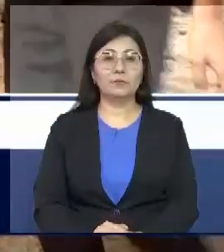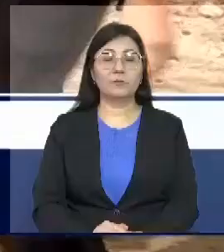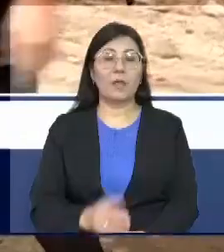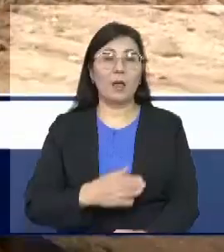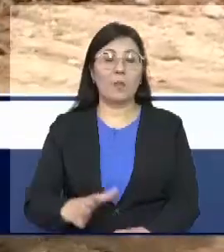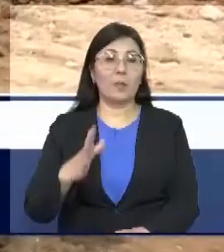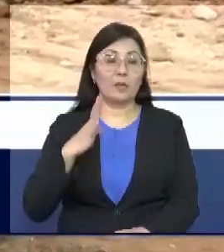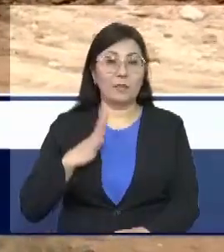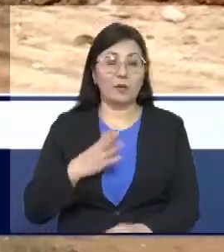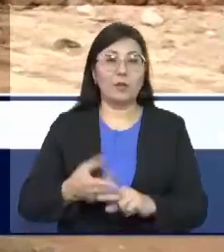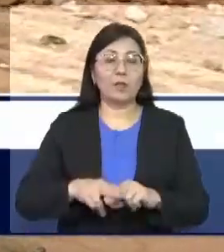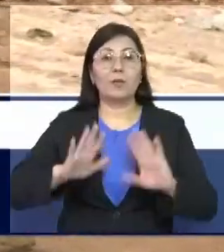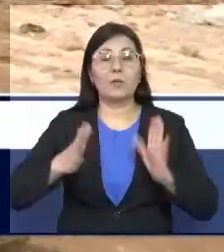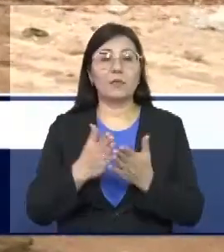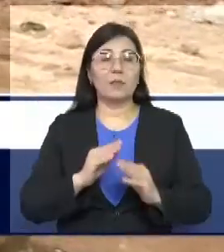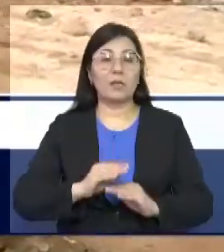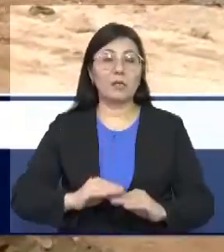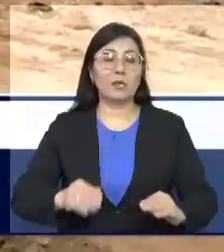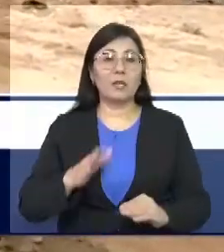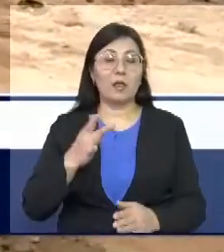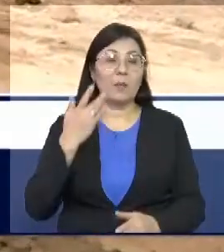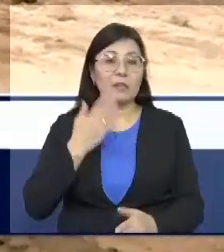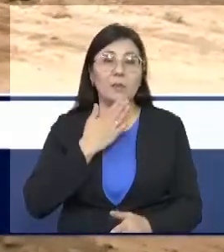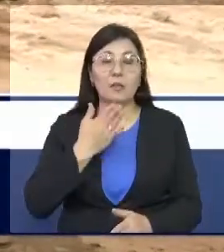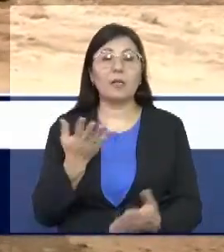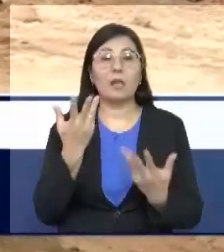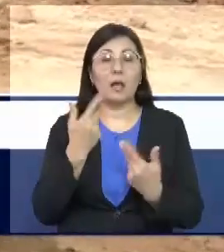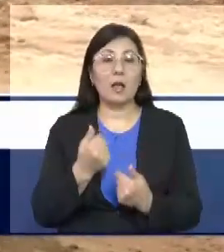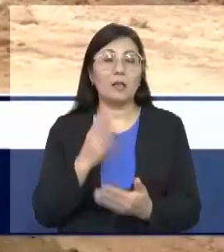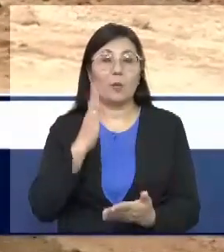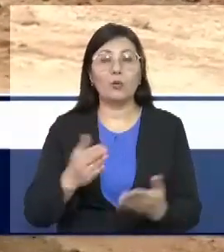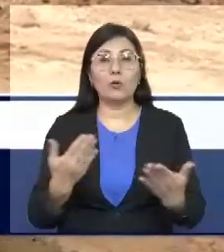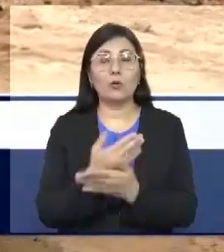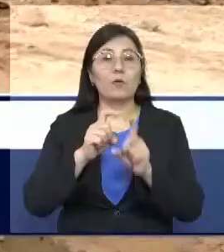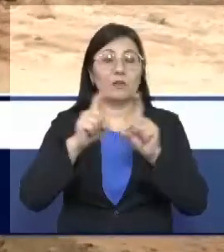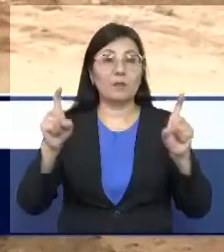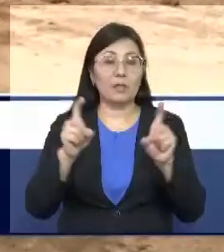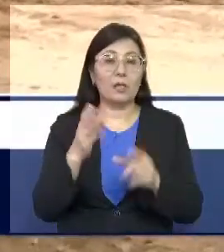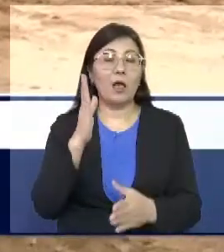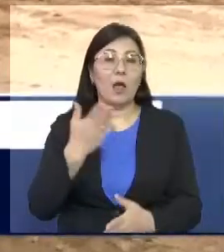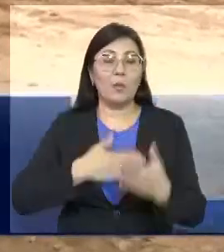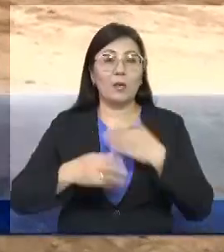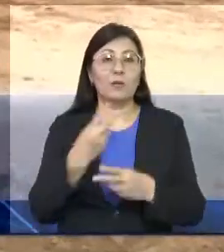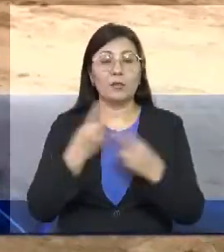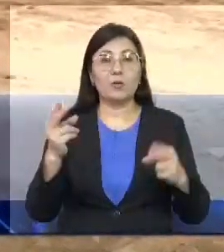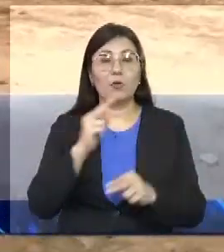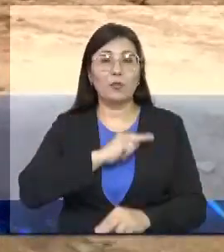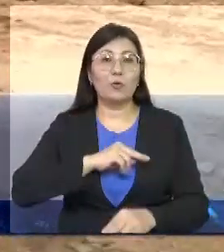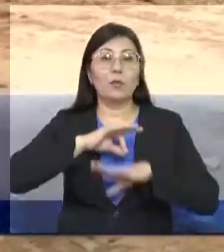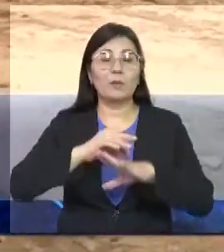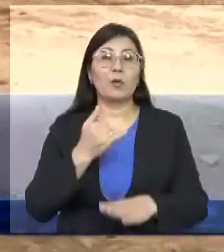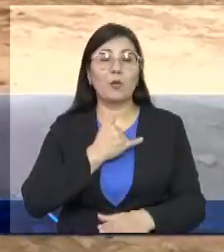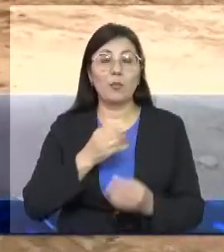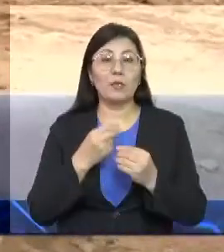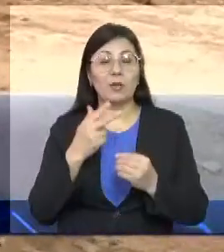Мы давно ждем этого события. Дети постоянно спрашивают, когда они переедут в новое здание. Мы рады видеть, что работы в полном разгаре. У меня